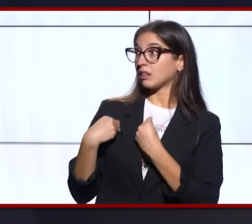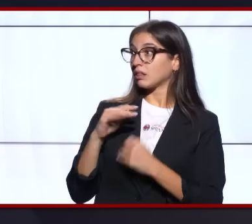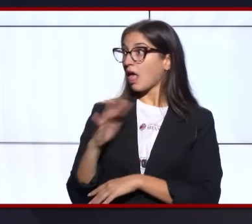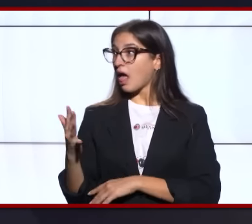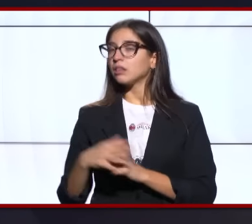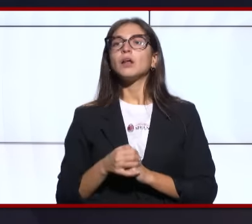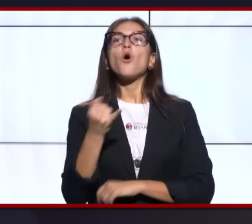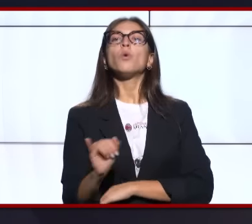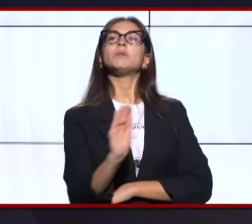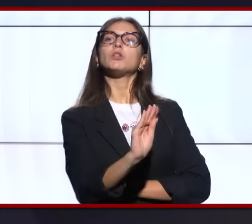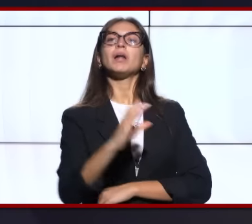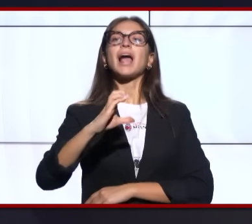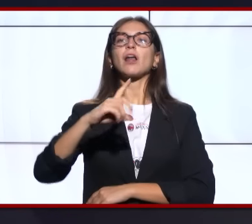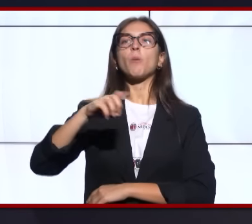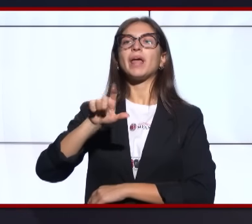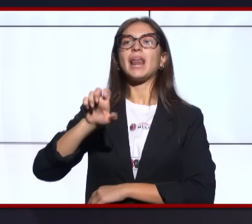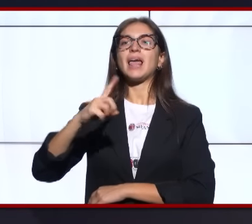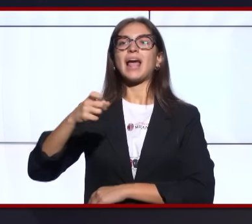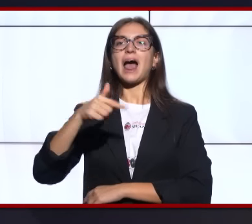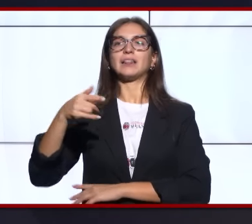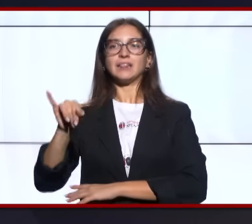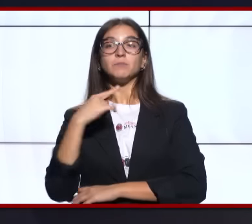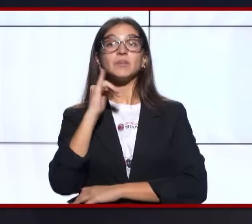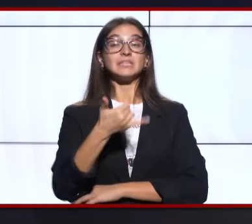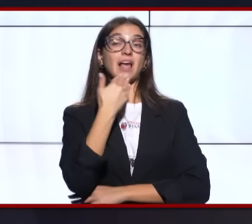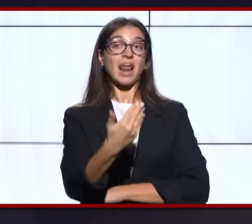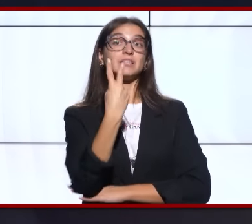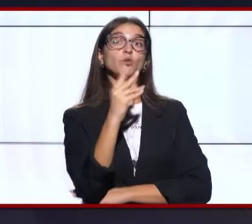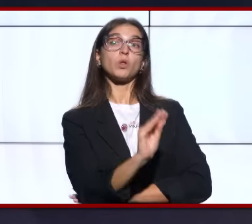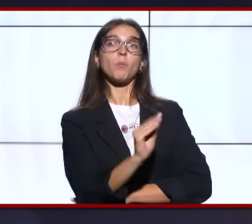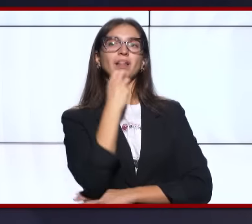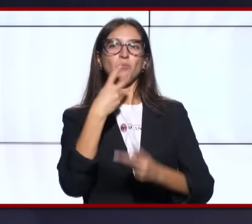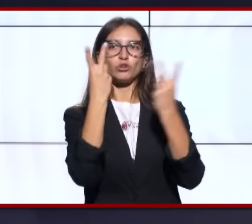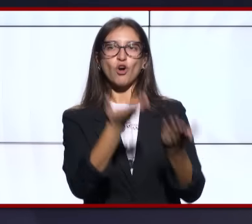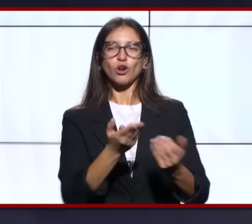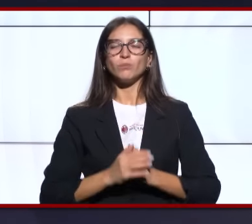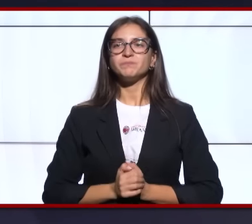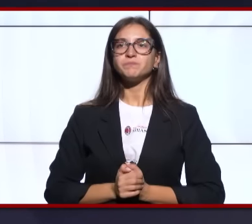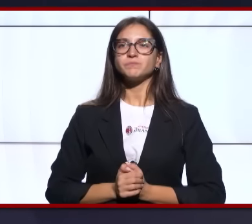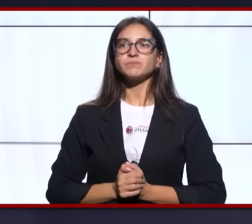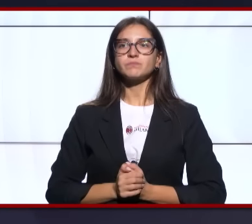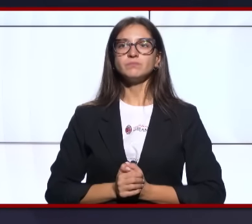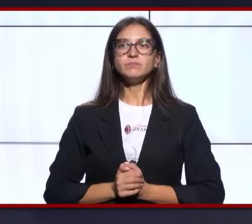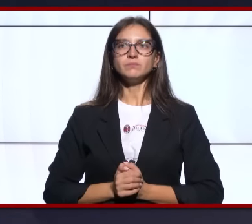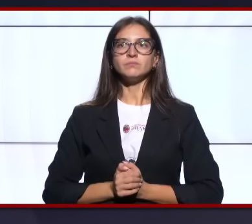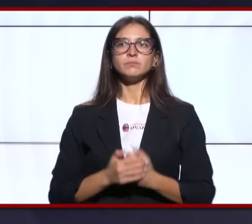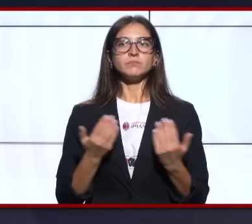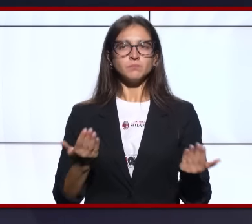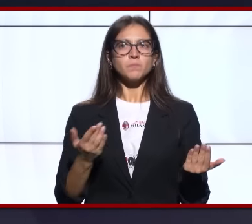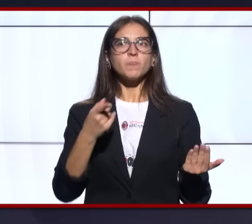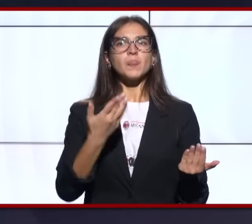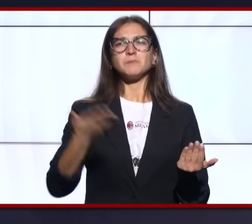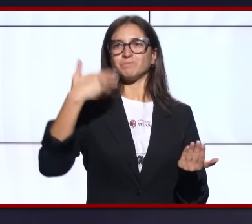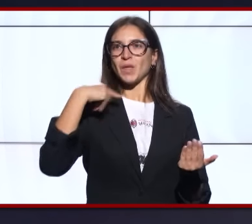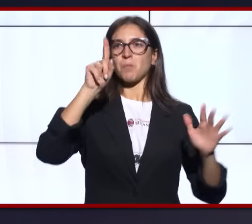l'ultima con Carlo pellegatti Sì grazie due domande buongiorno buongiorno Senta Nel